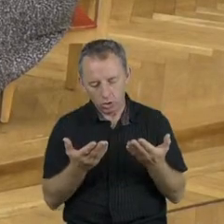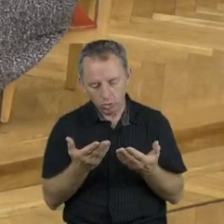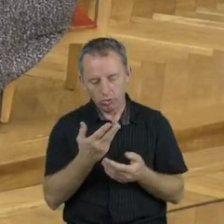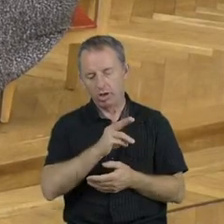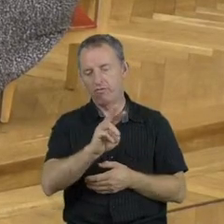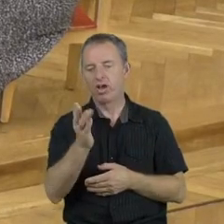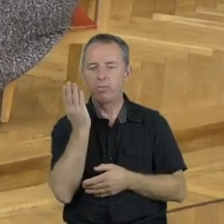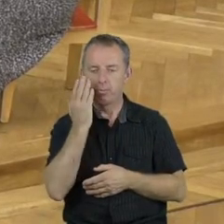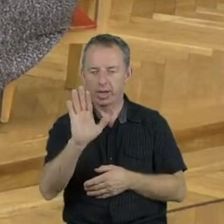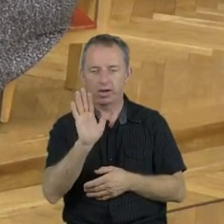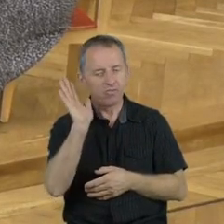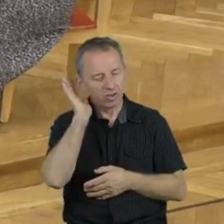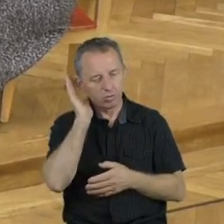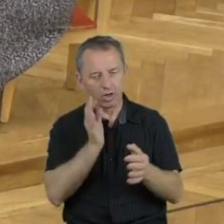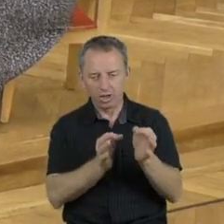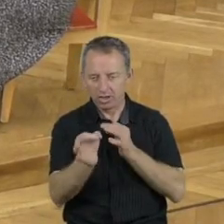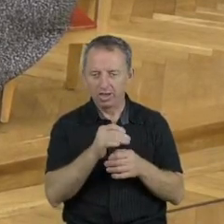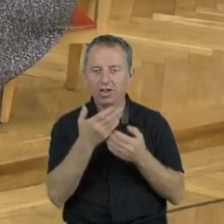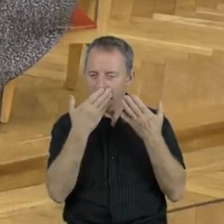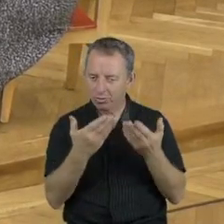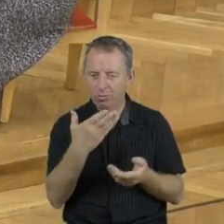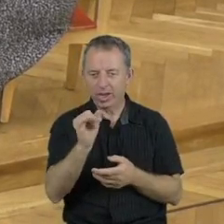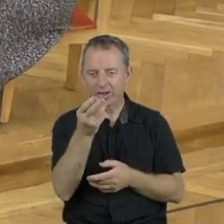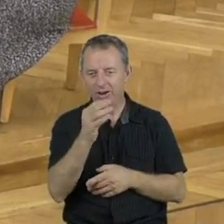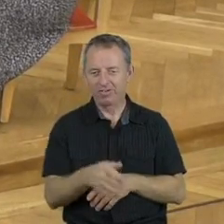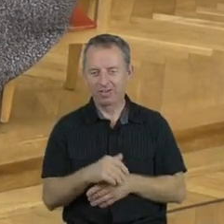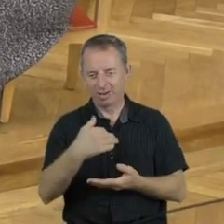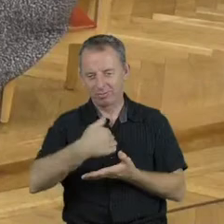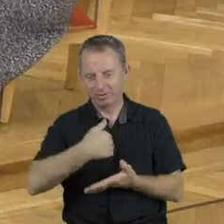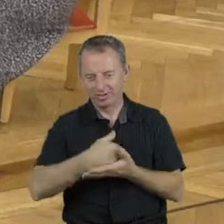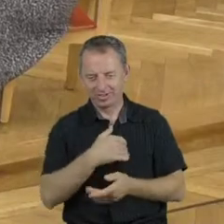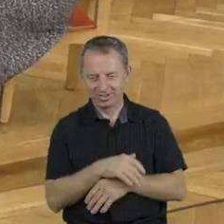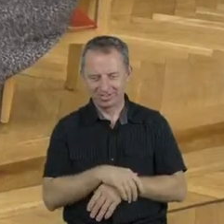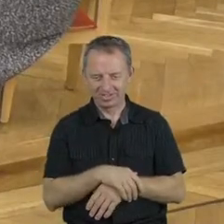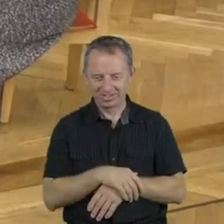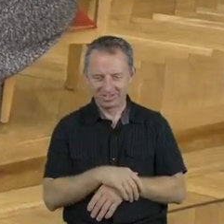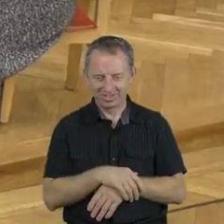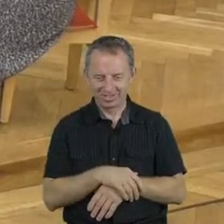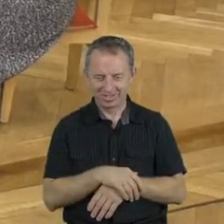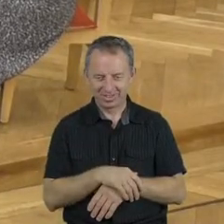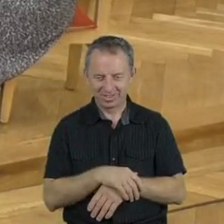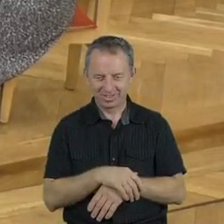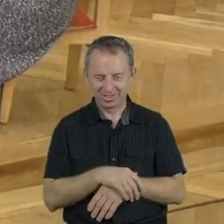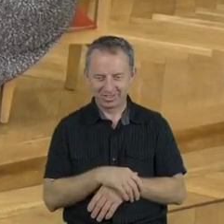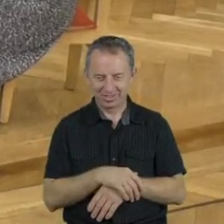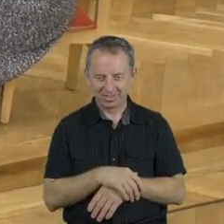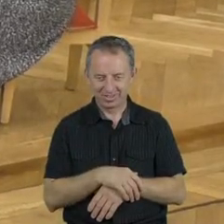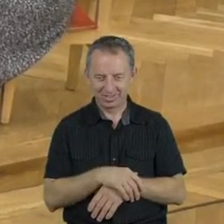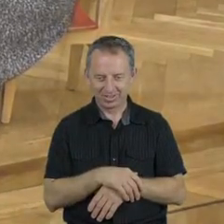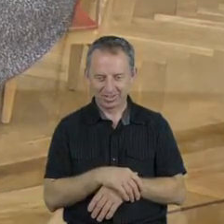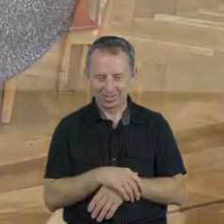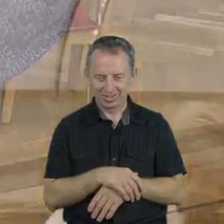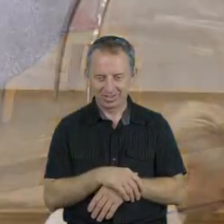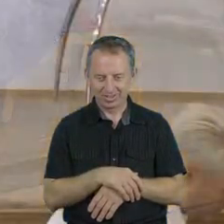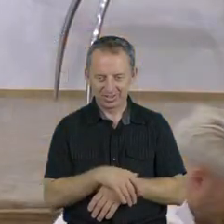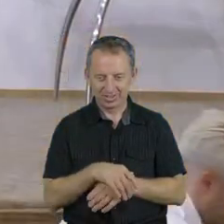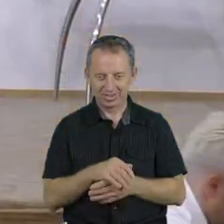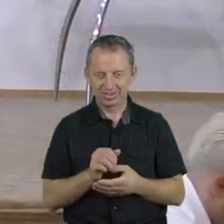za wysłuchaną historię. Dziękuję Tobie, Marce, za pomoc i Tobie, Maćku. Poproszę o zwrot wszystkiego.